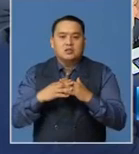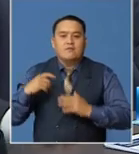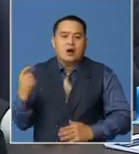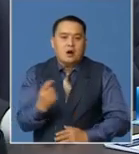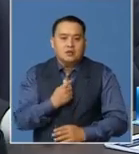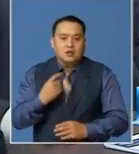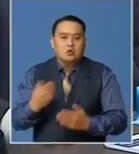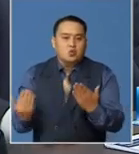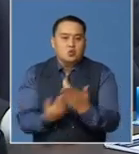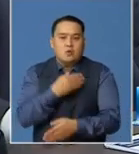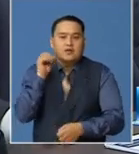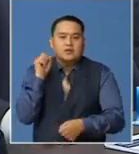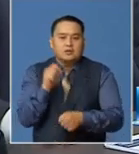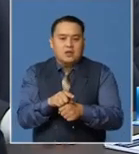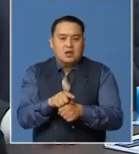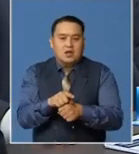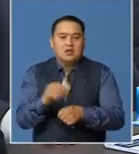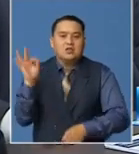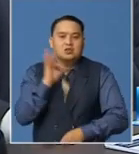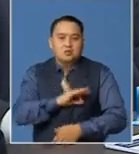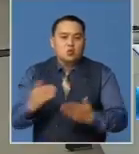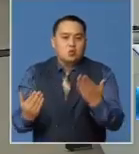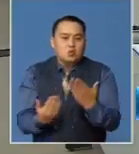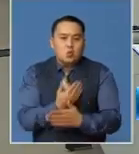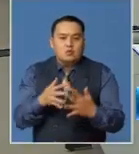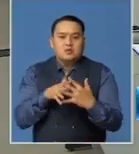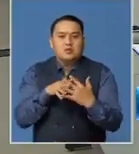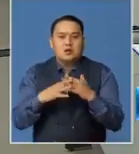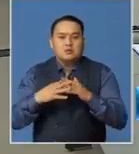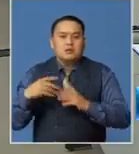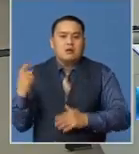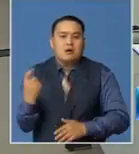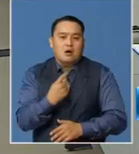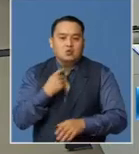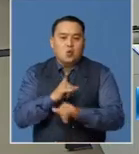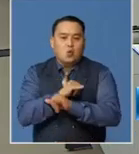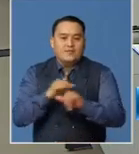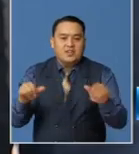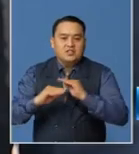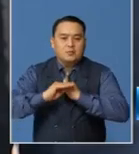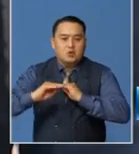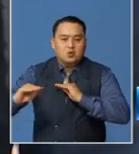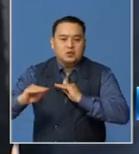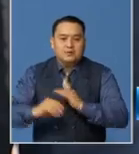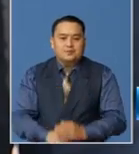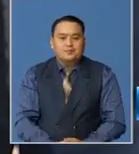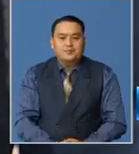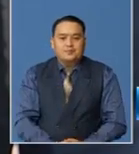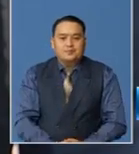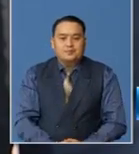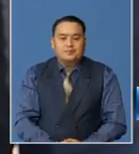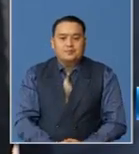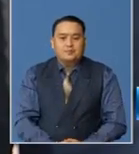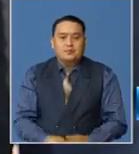и поставил новую задачу применять инновации в агросекторе и увеличить посевные площади но если у в рамках